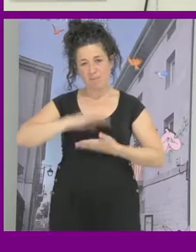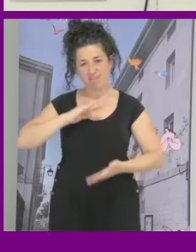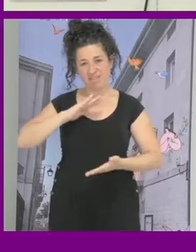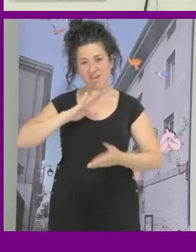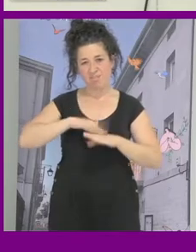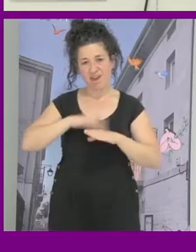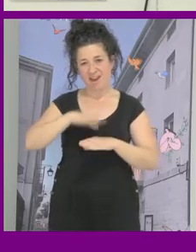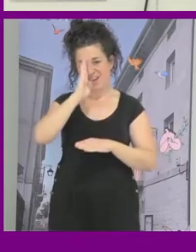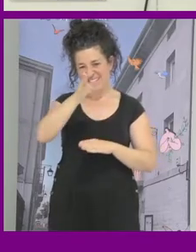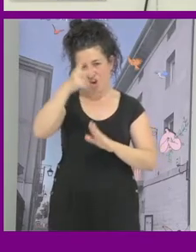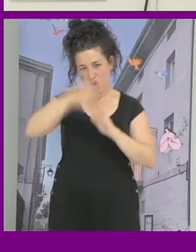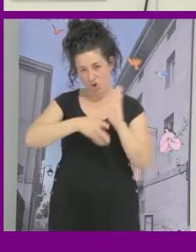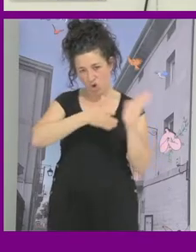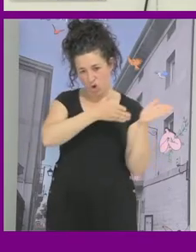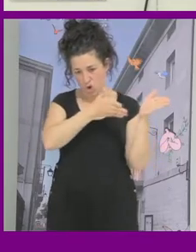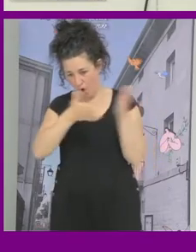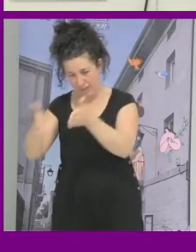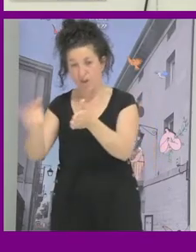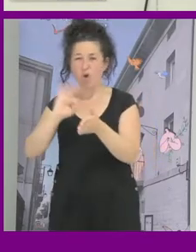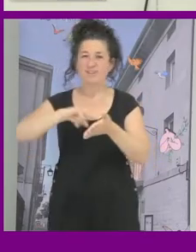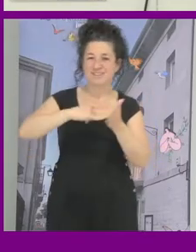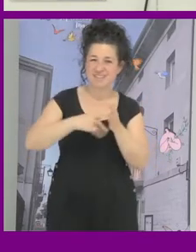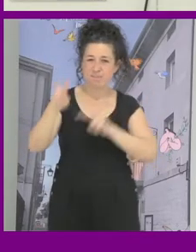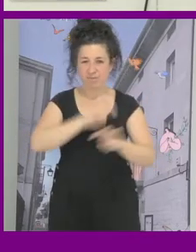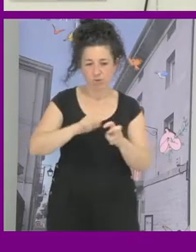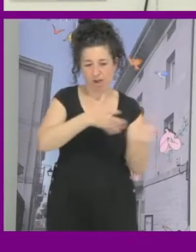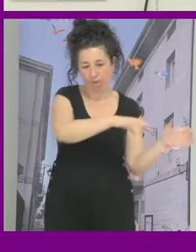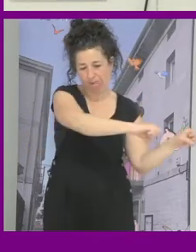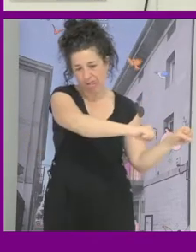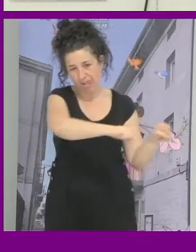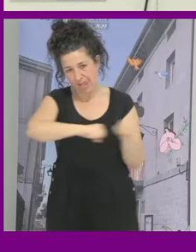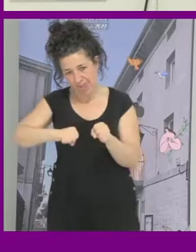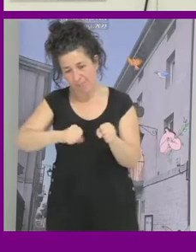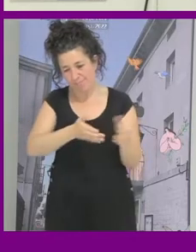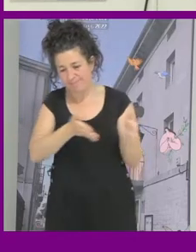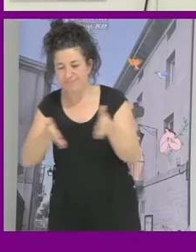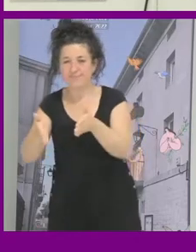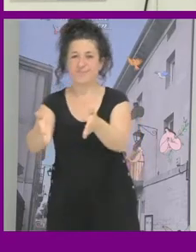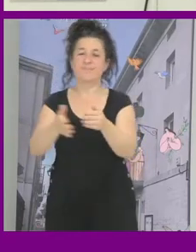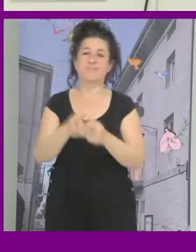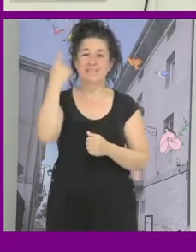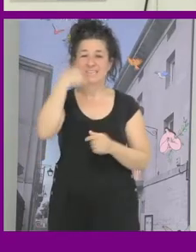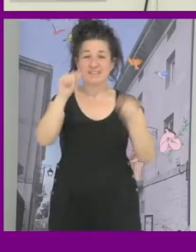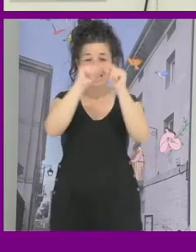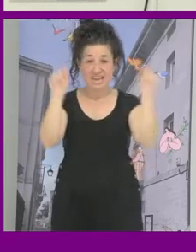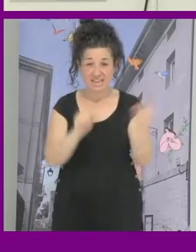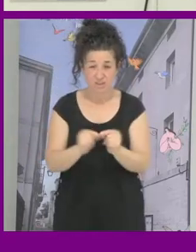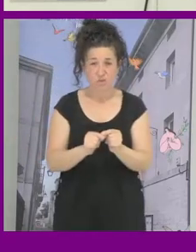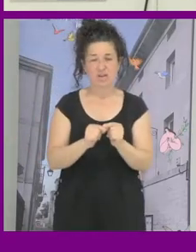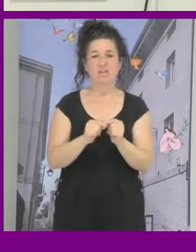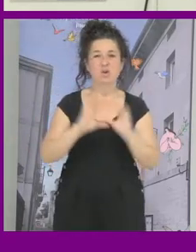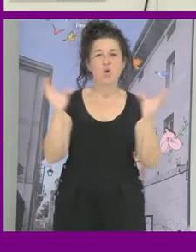Edo sistemak hori bilatzen duela. Orduan, bueno, ba, dakizuenez, Euskal Herrian talde